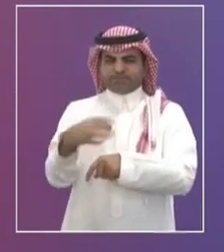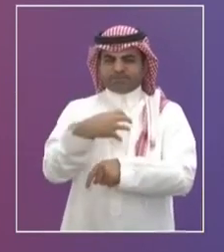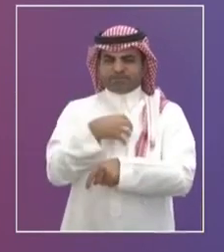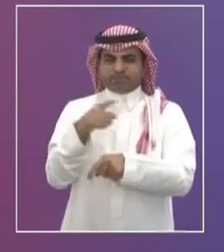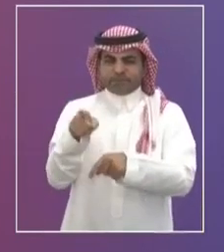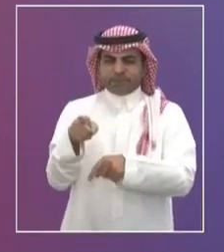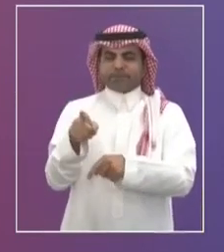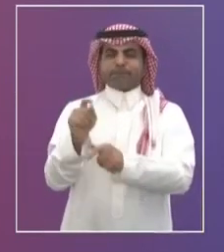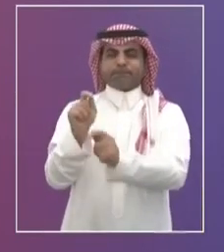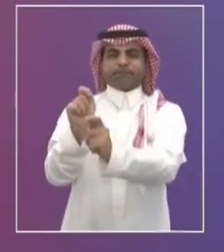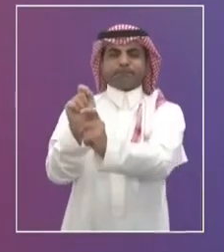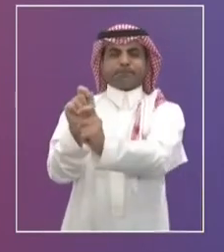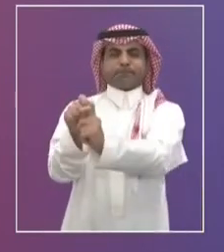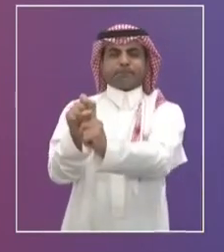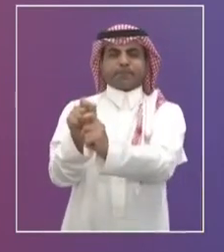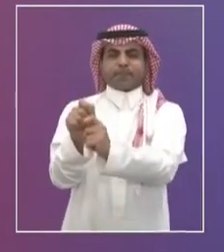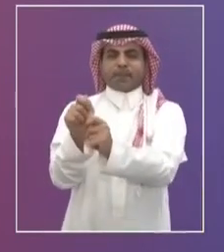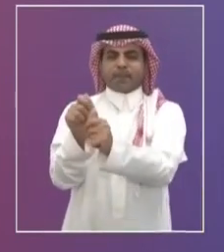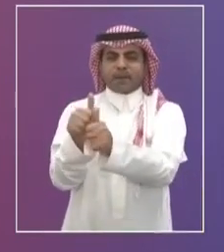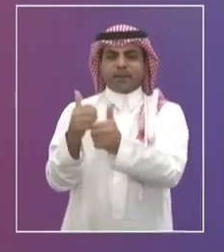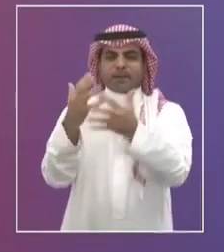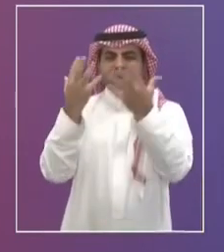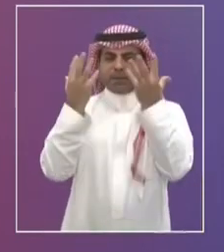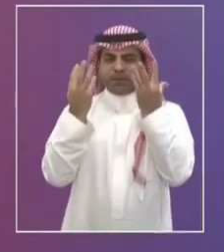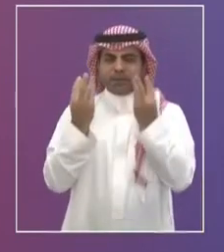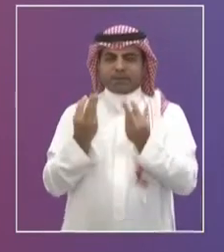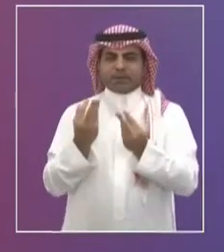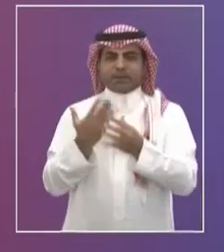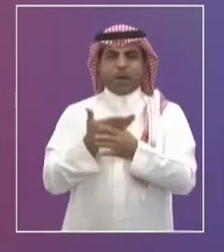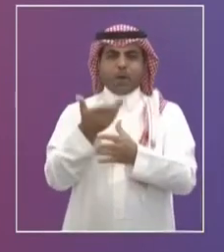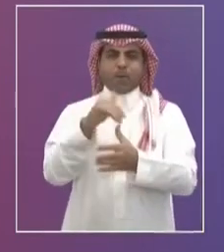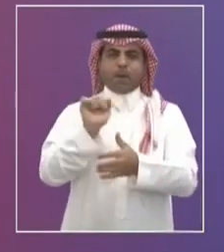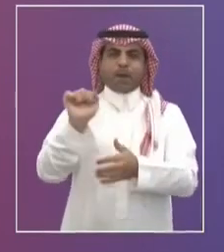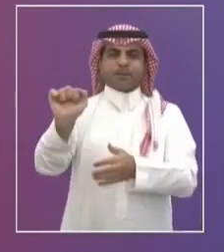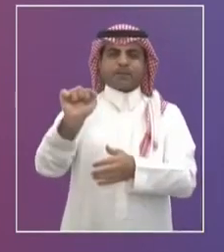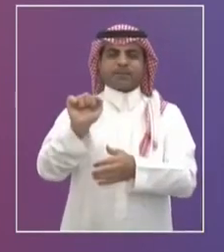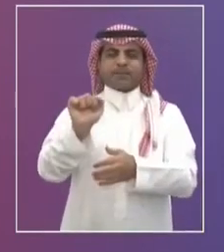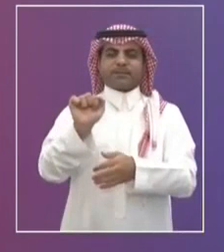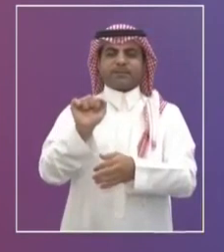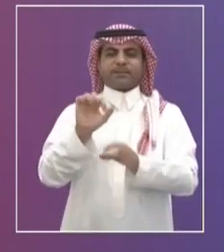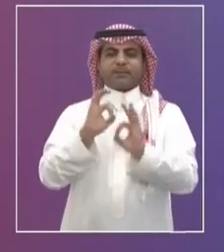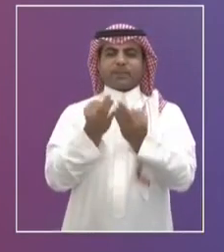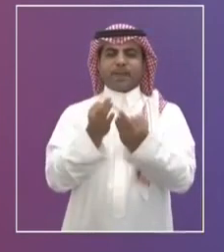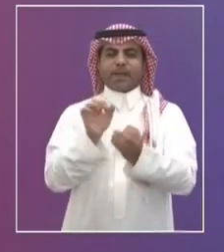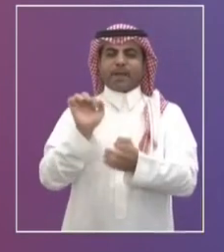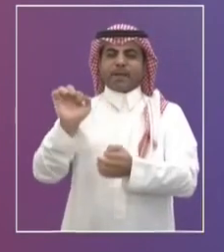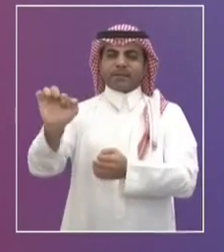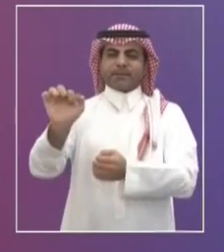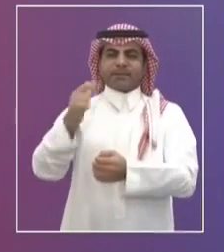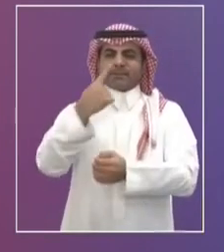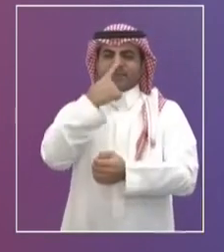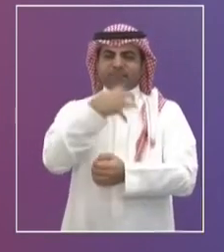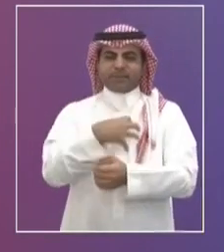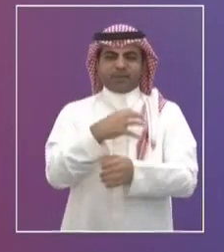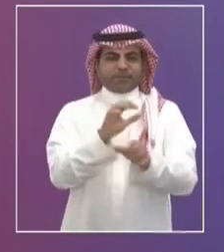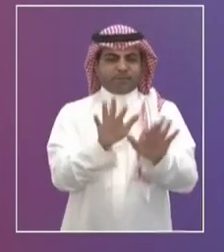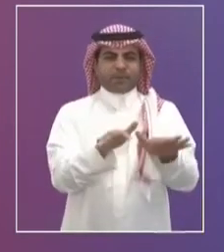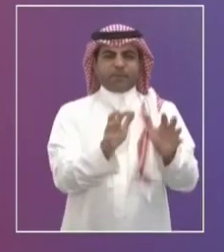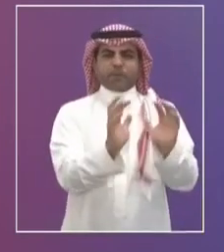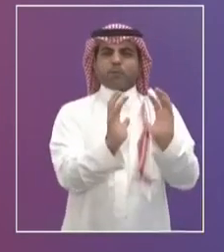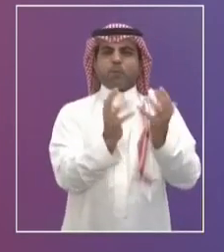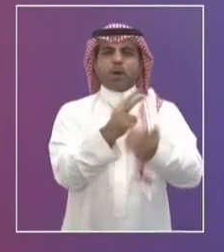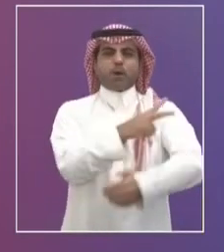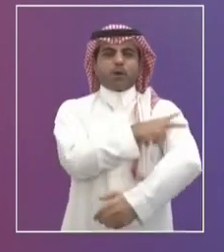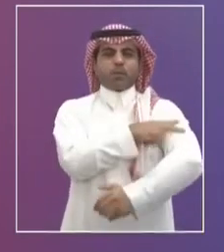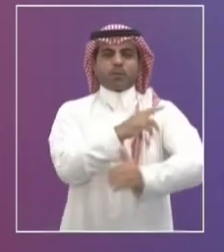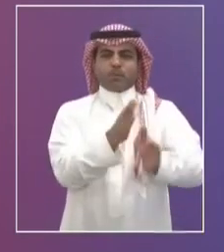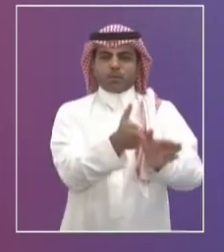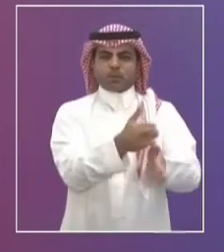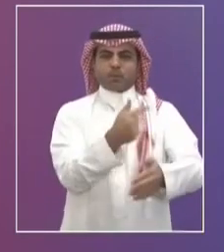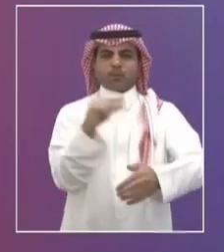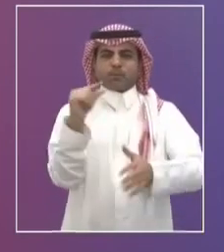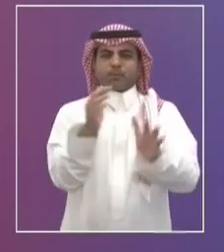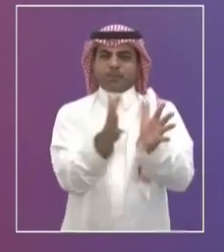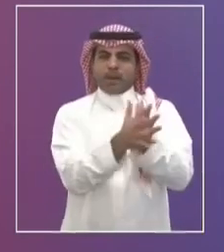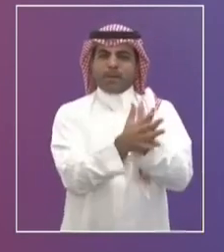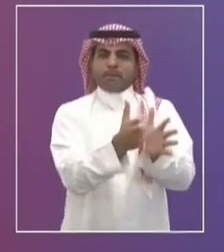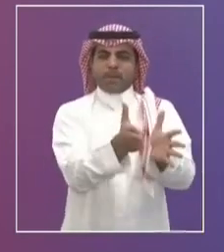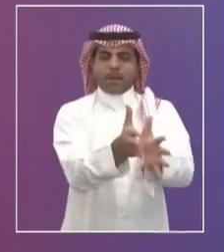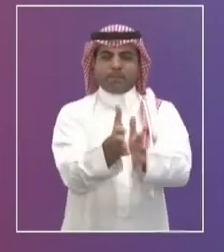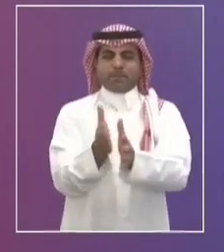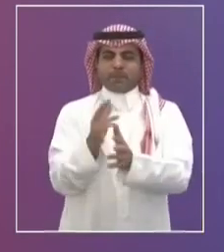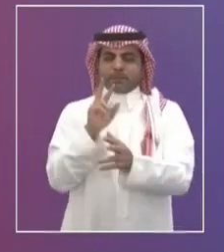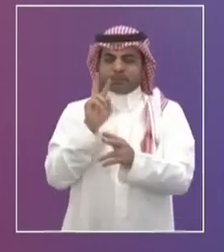الكوادر المخصصة للتعامل مع أوضاعهم كأخصائيين اجتماعيين أو أخصائيين نفسيين، أو إذا لزمت الحالة إلى تدخل